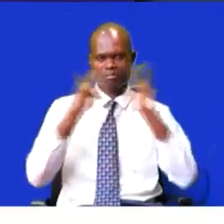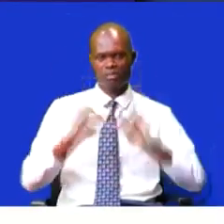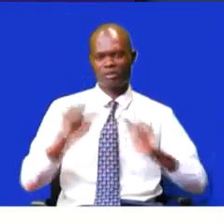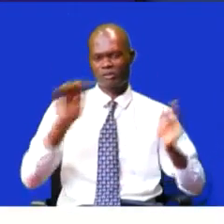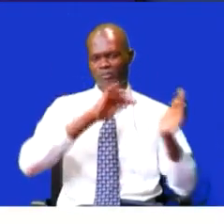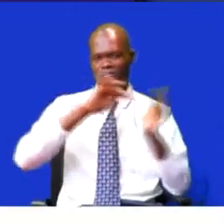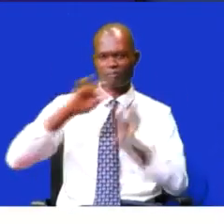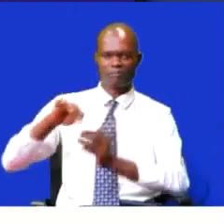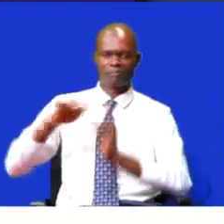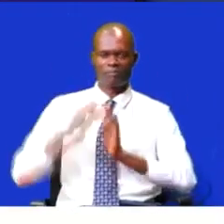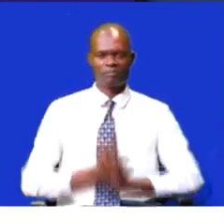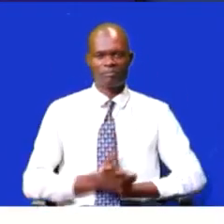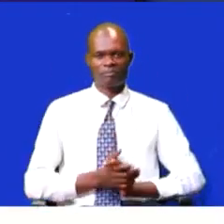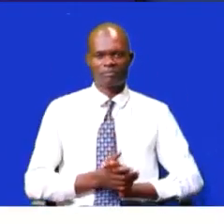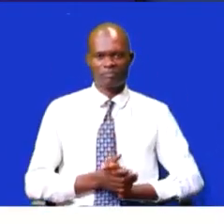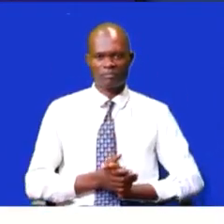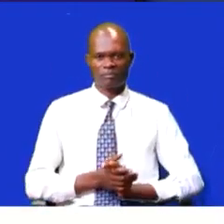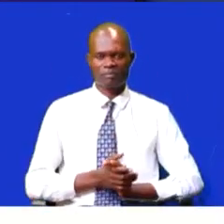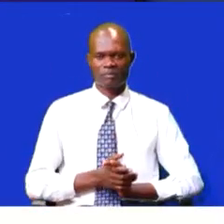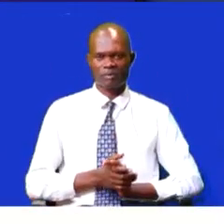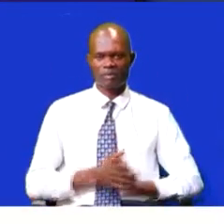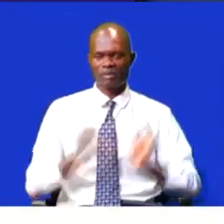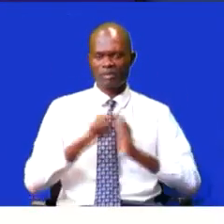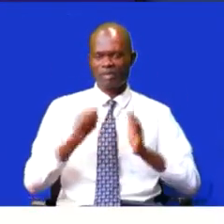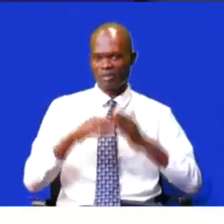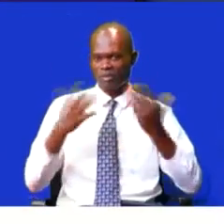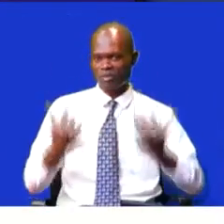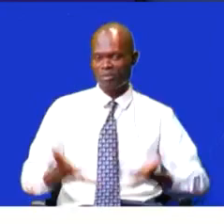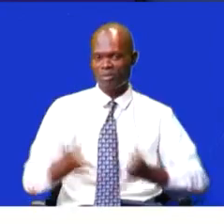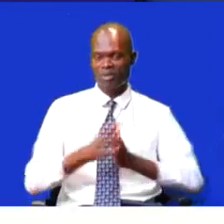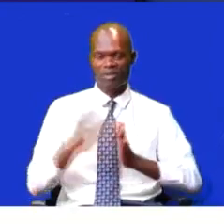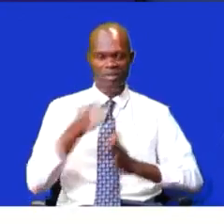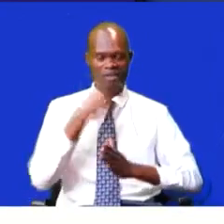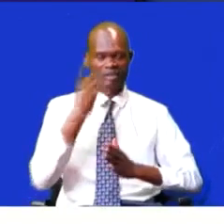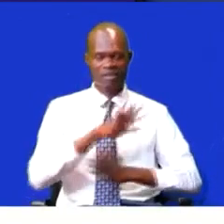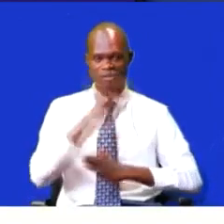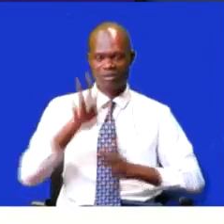Kanyo bende nyakwara mwagajua nganyisi ni medu mana kete kanyo.